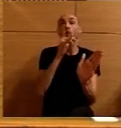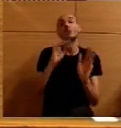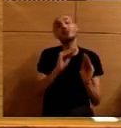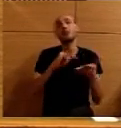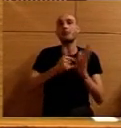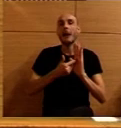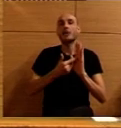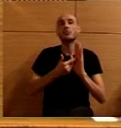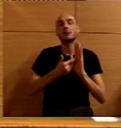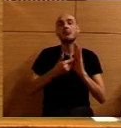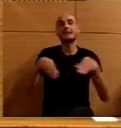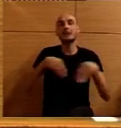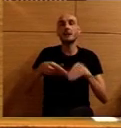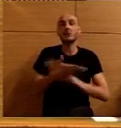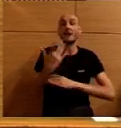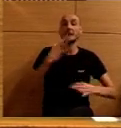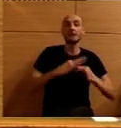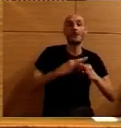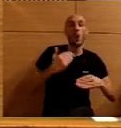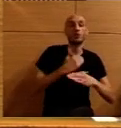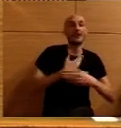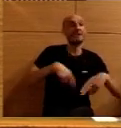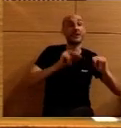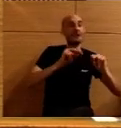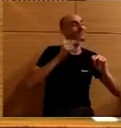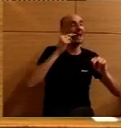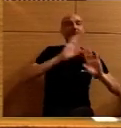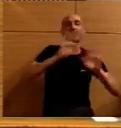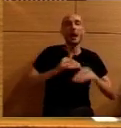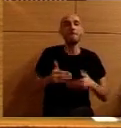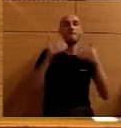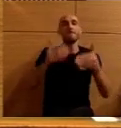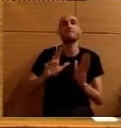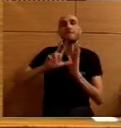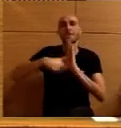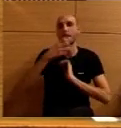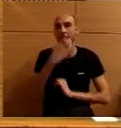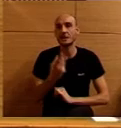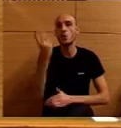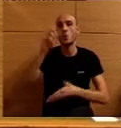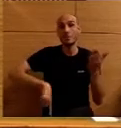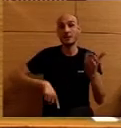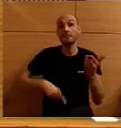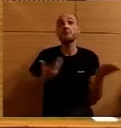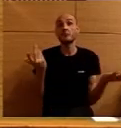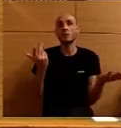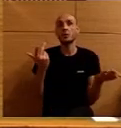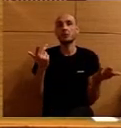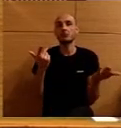setembre-octubre i s'ha retrasat un mes. I el senyor president li va dir el servei no pot estar